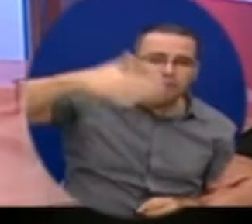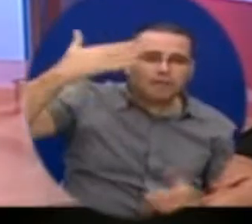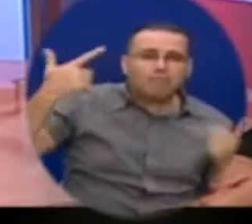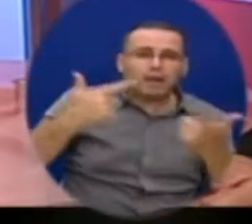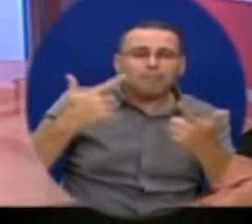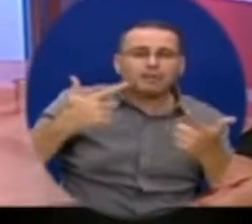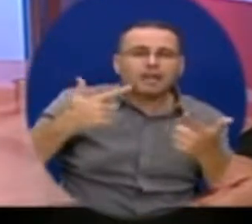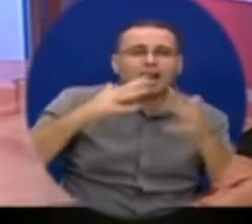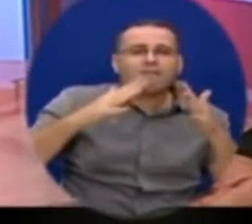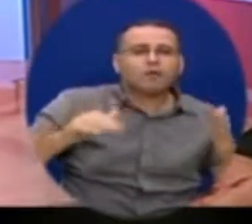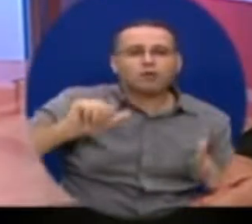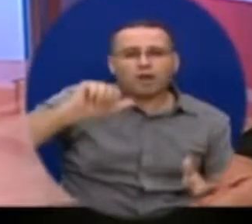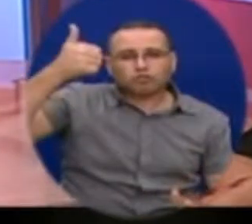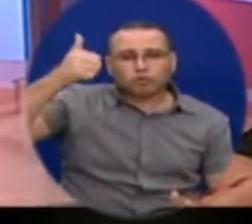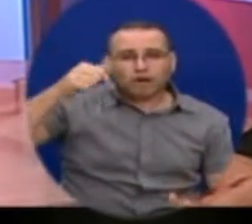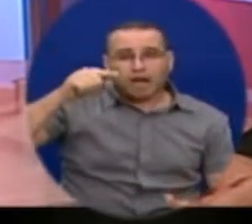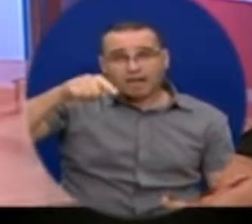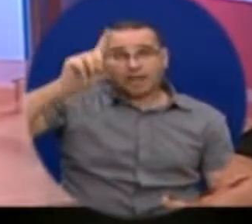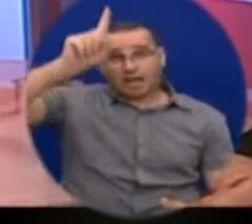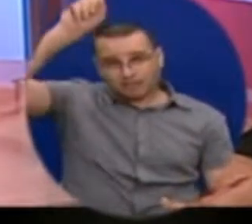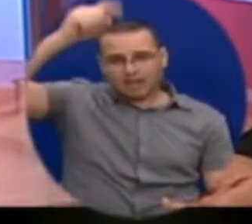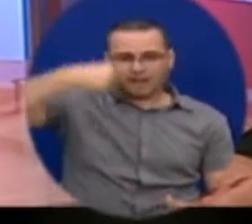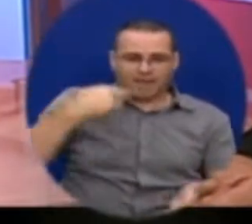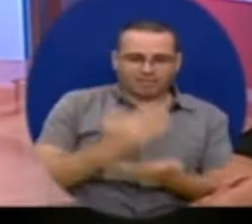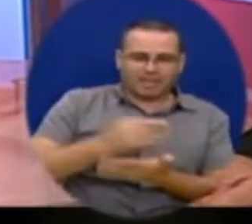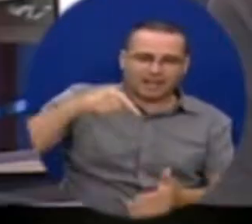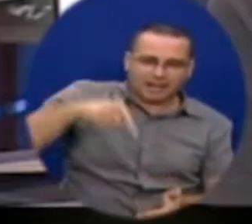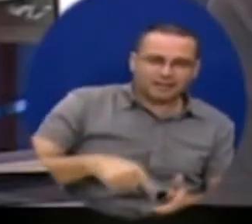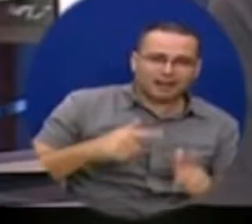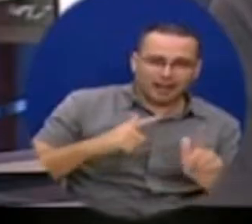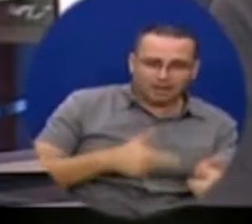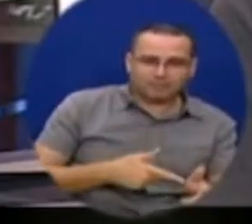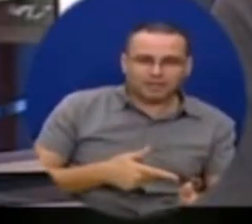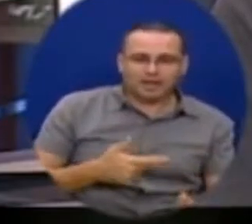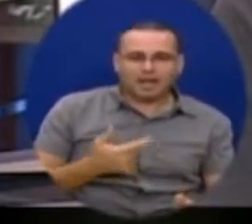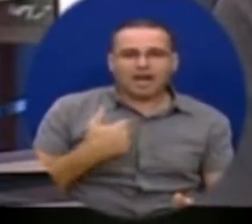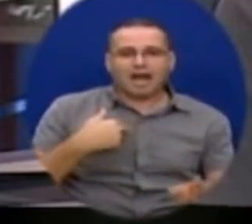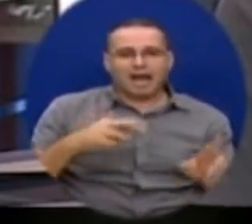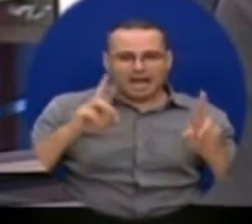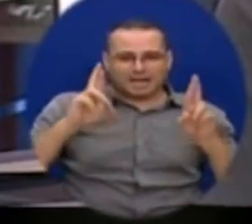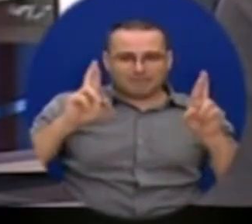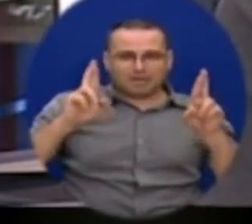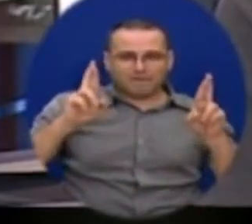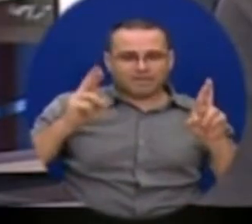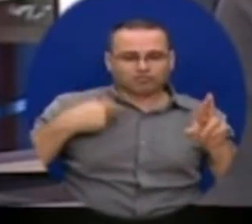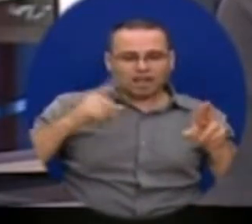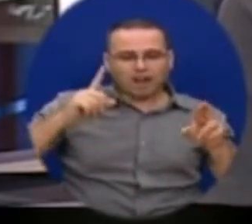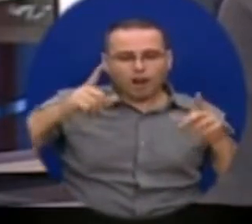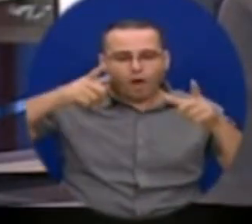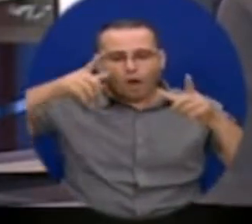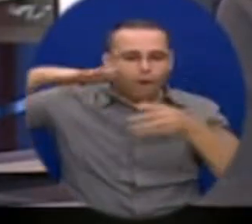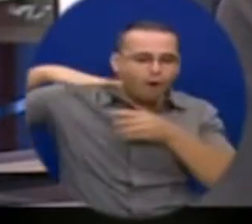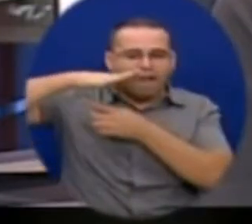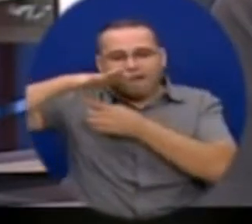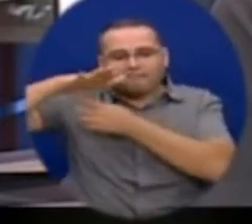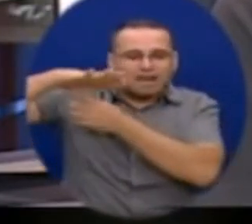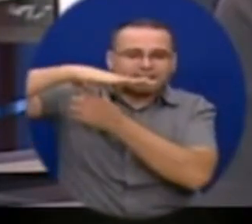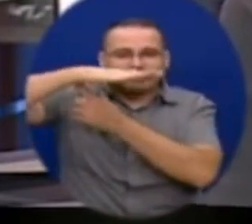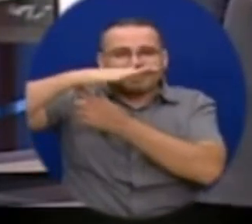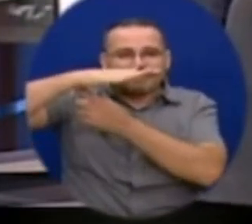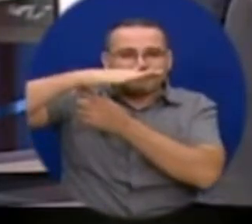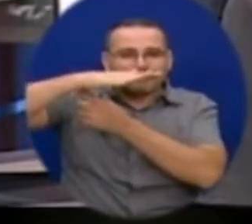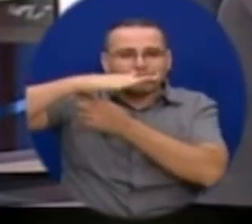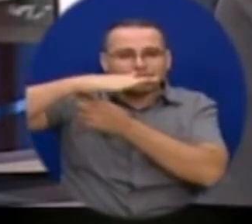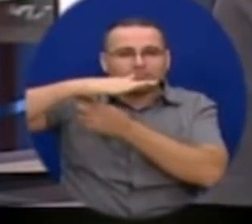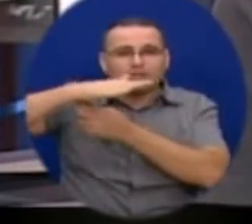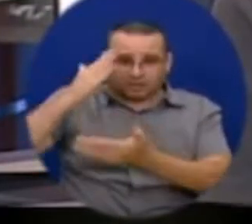שאני הייתי שם מתחתיך, אני מקווה שראית אותי. אני מקווה גם שלא הבנתי עליך יותר מדי מטוסים, אש ידידותית, מה